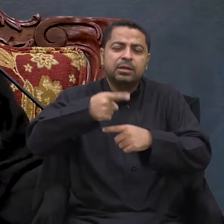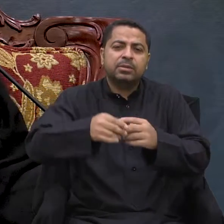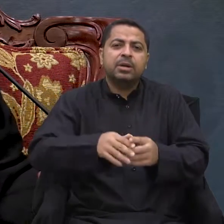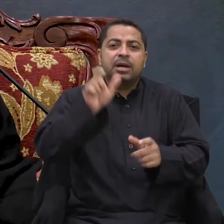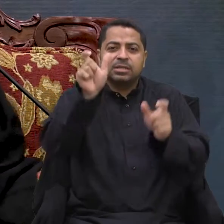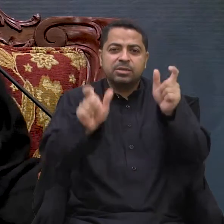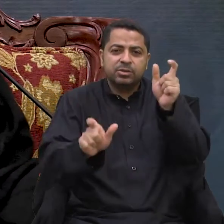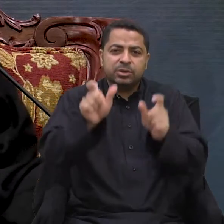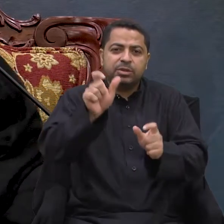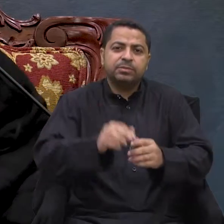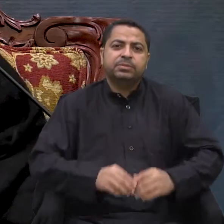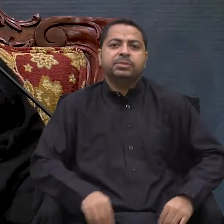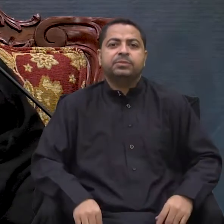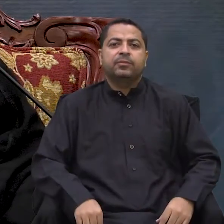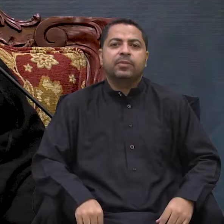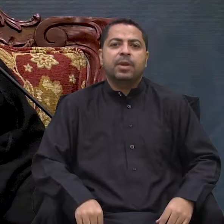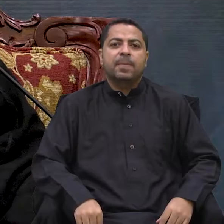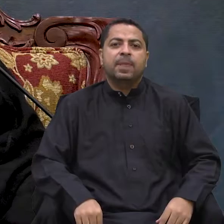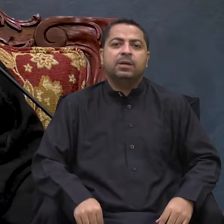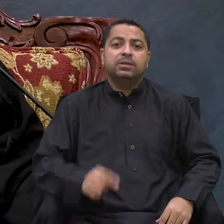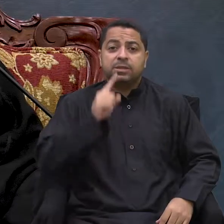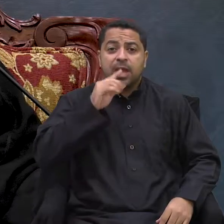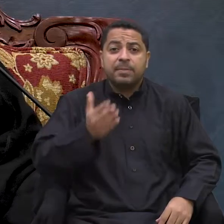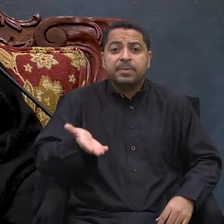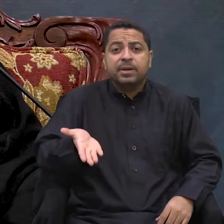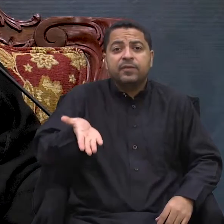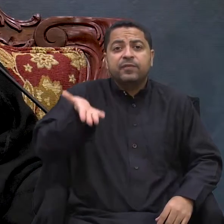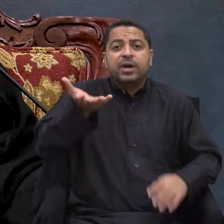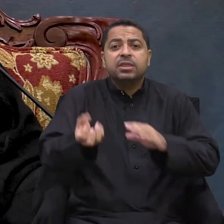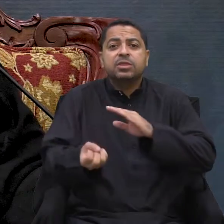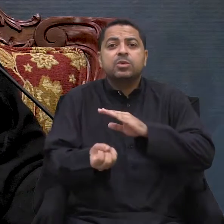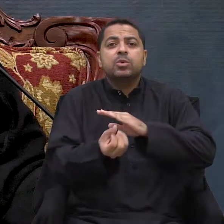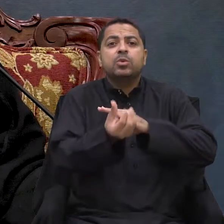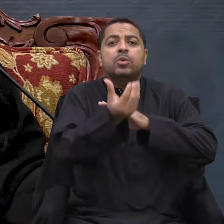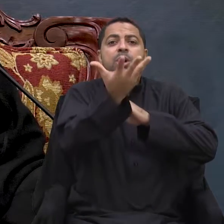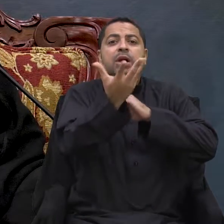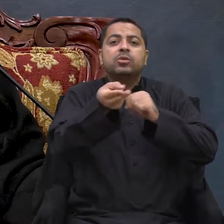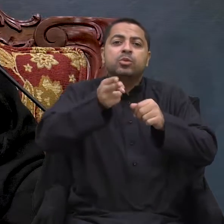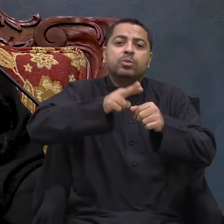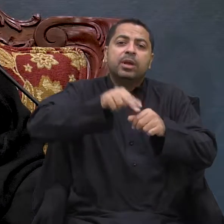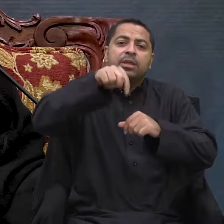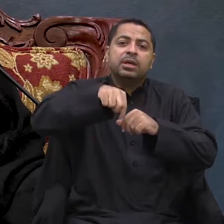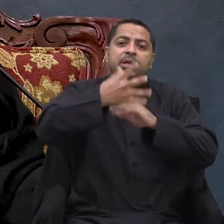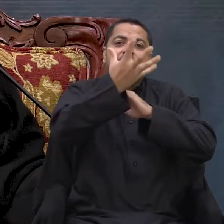طلعت من أفق المجد وغابت في اللحود،